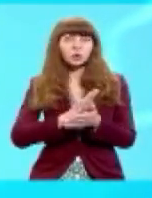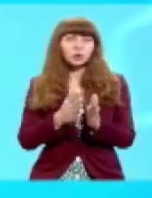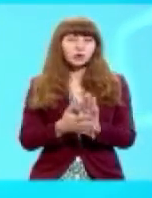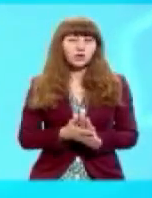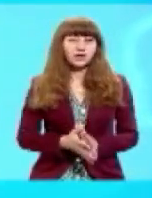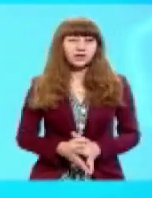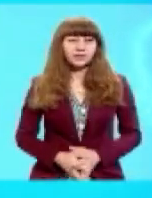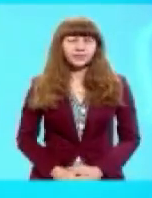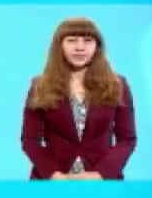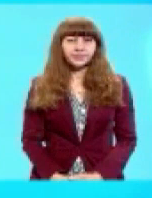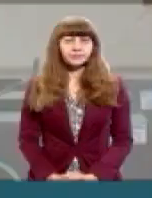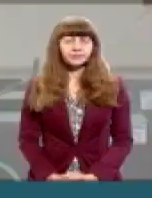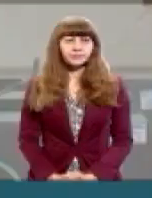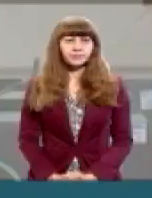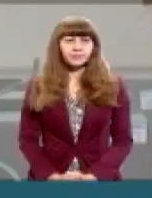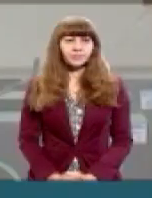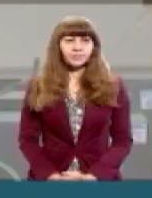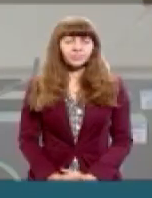предпринимателей условиях. Подробности.